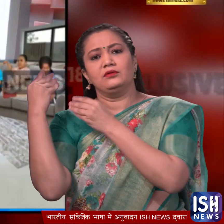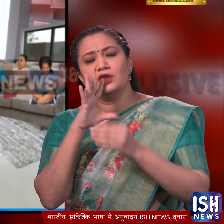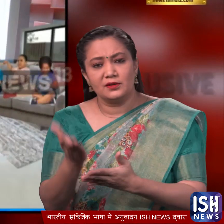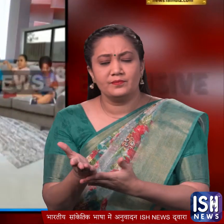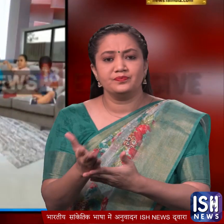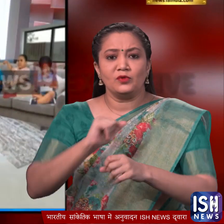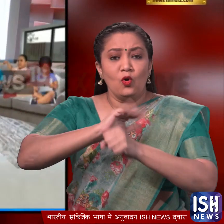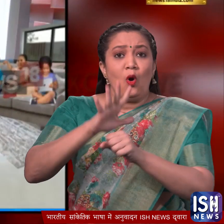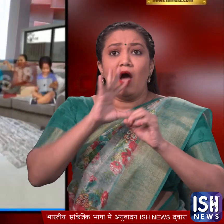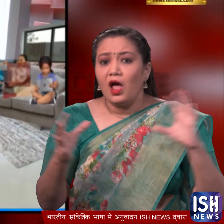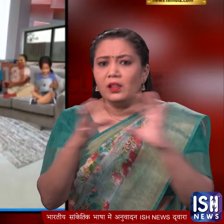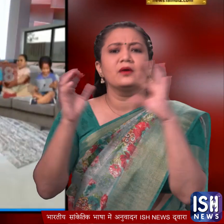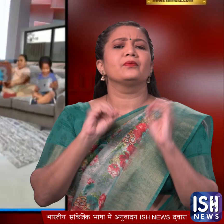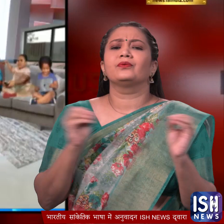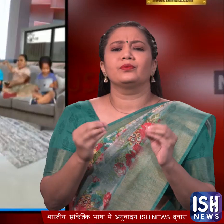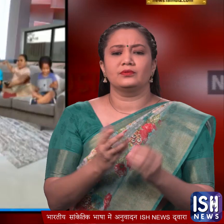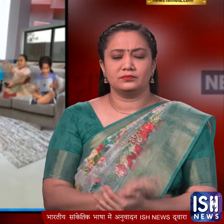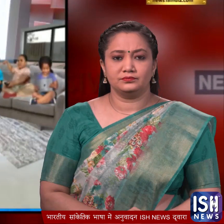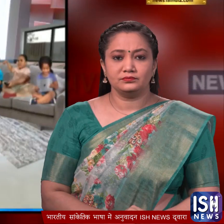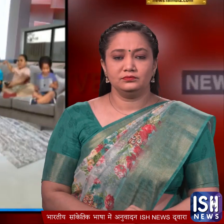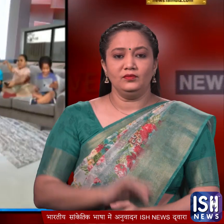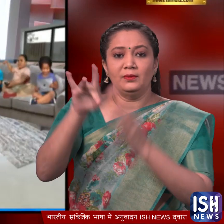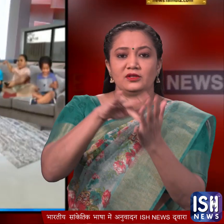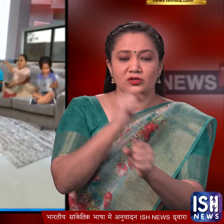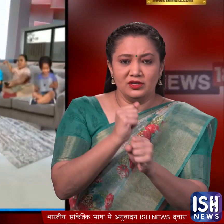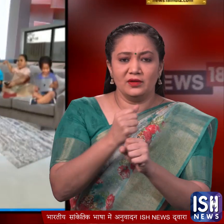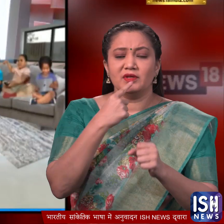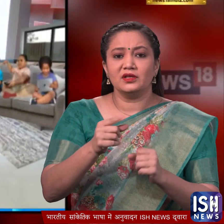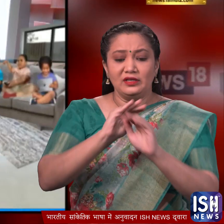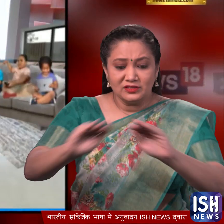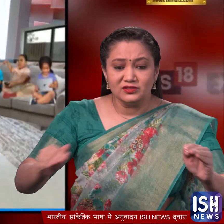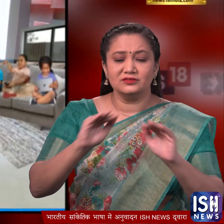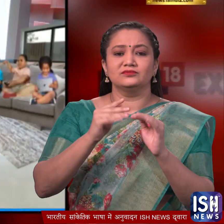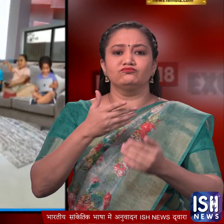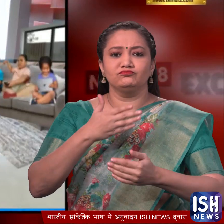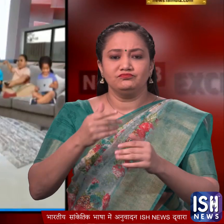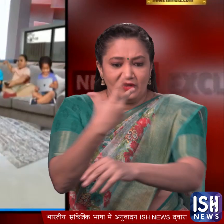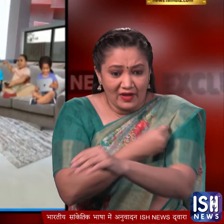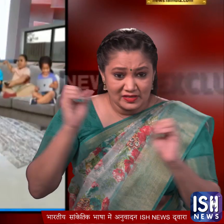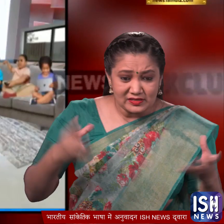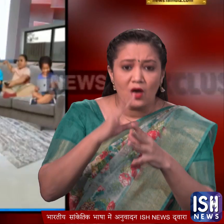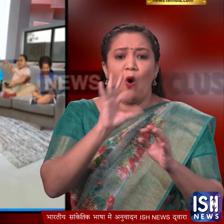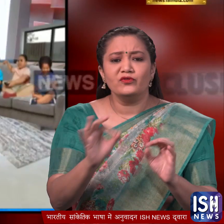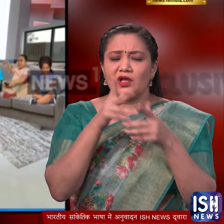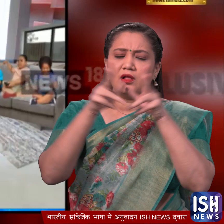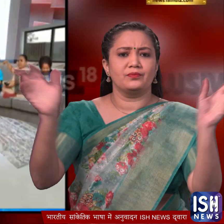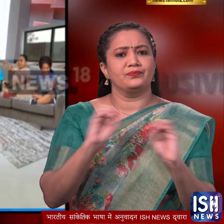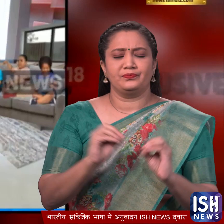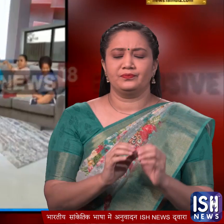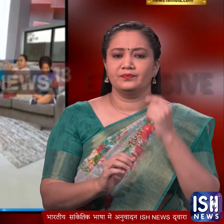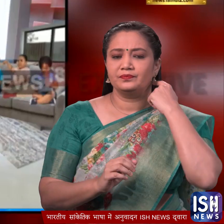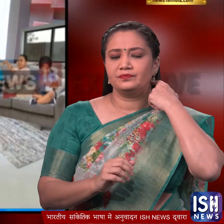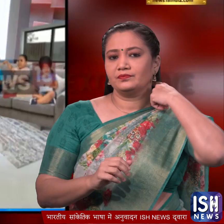थी और उन्हें कोरोना से हुई मृत्यु नहीं माना जा सकता। हालांकि केंद्र सरकार ने अभी तक बच्चों को टीका लगाने के बारे में कोई आधिकारिक बयान नहीं